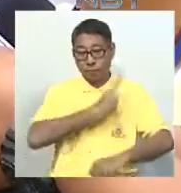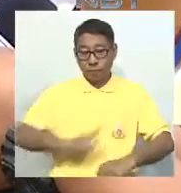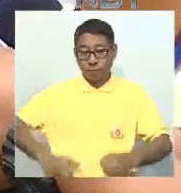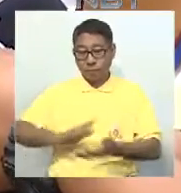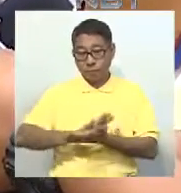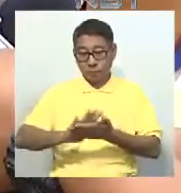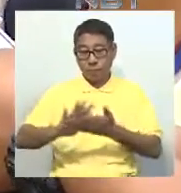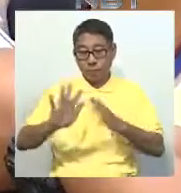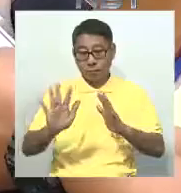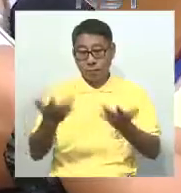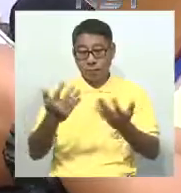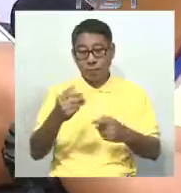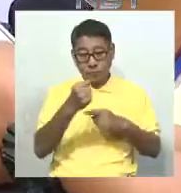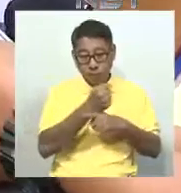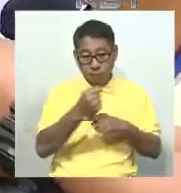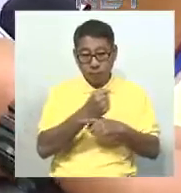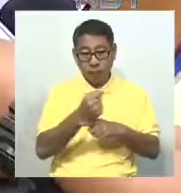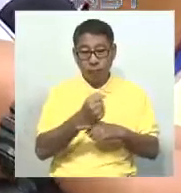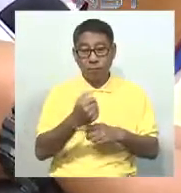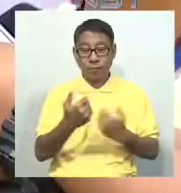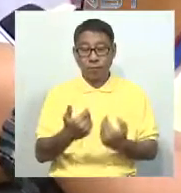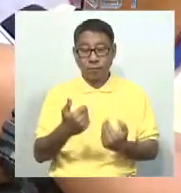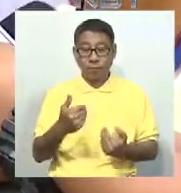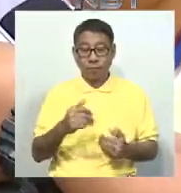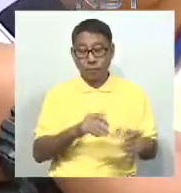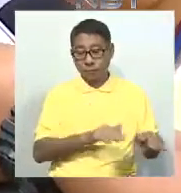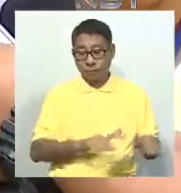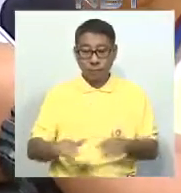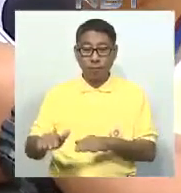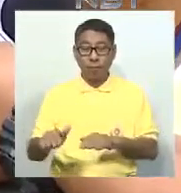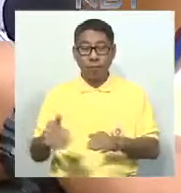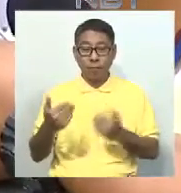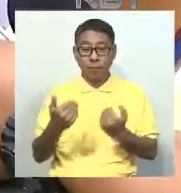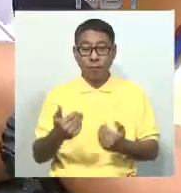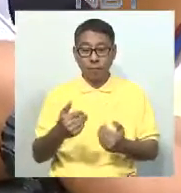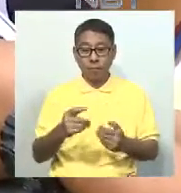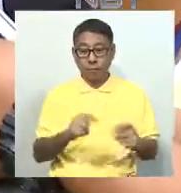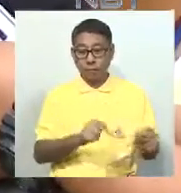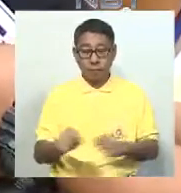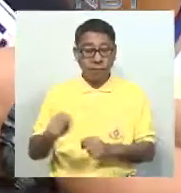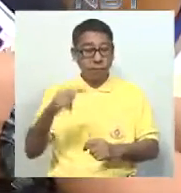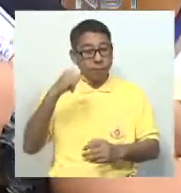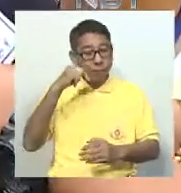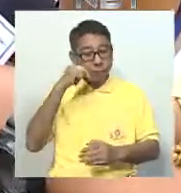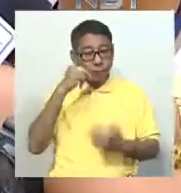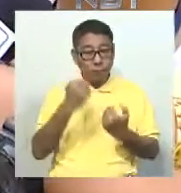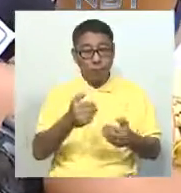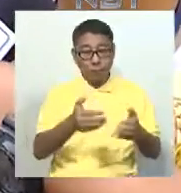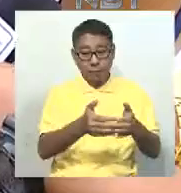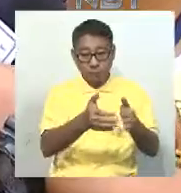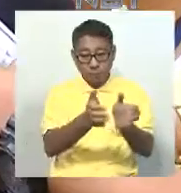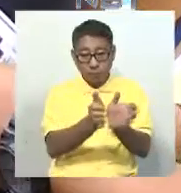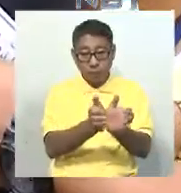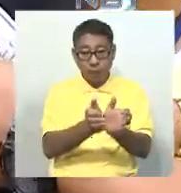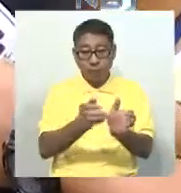ษกเสร็จสิ้นไอ้วันนี้ที่เราซักซ้อมกันมากเป็นพิเศษหน่อยนอกนั้นก็เรื่องการเตรียมน้ำการเตรียมคนโทการ